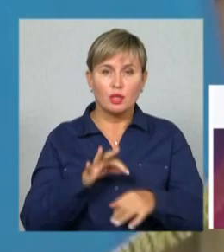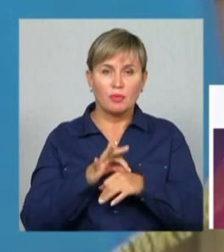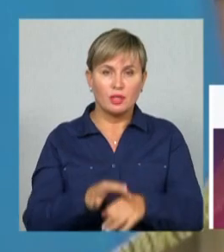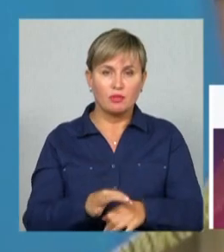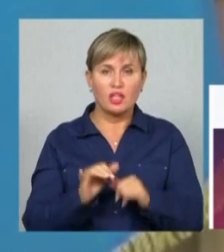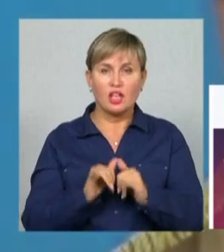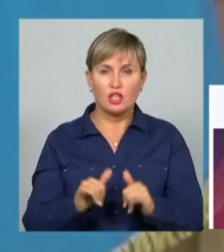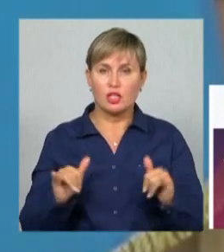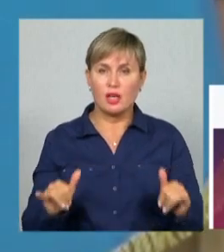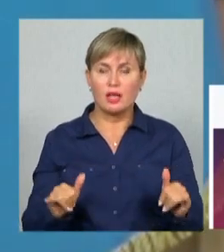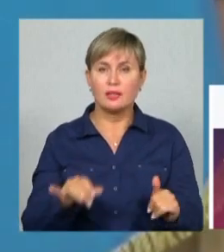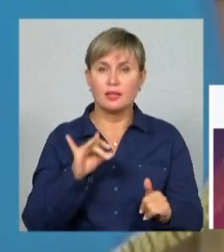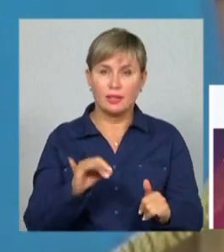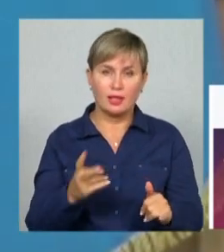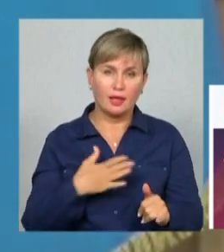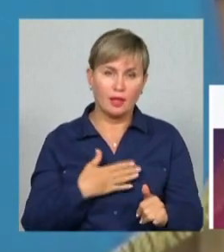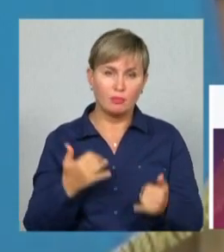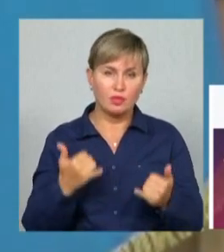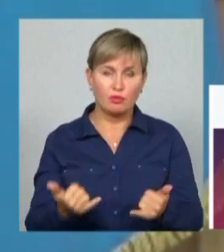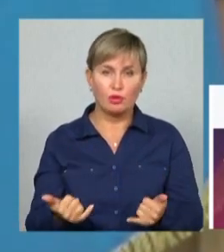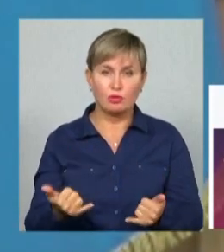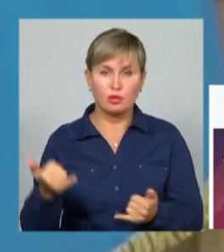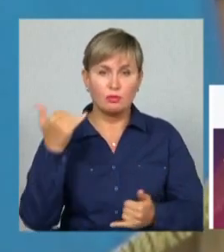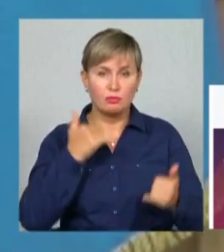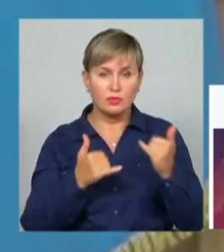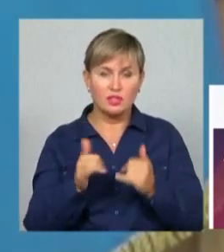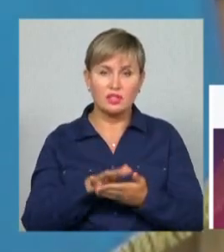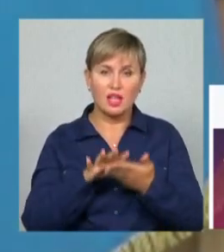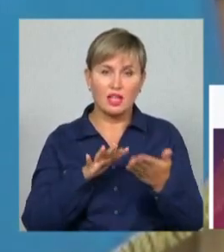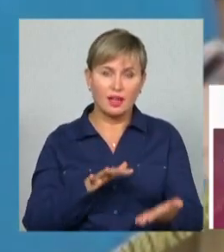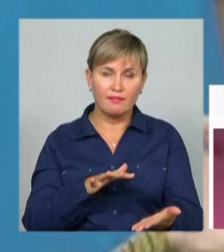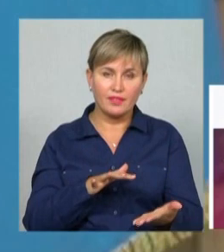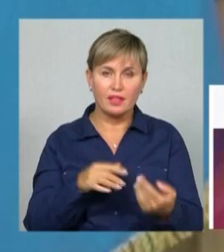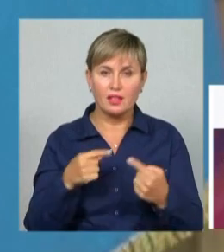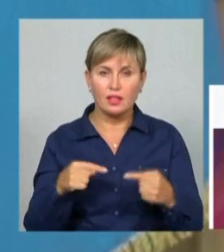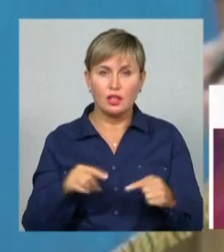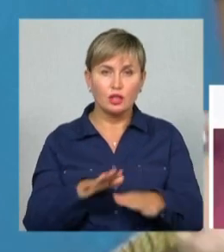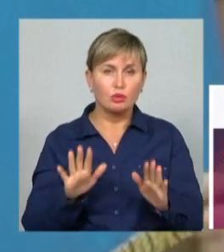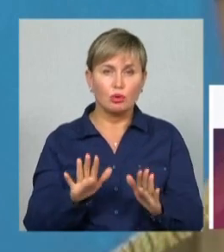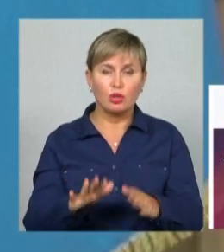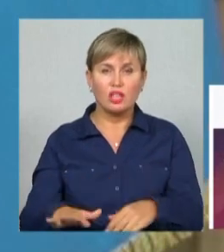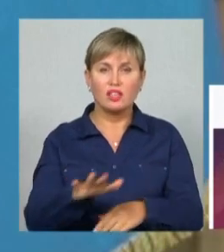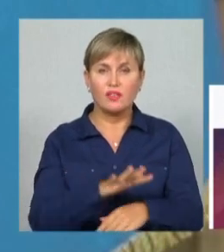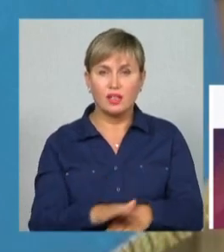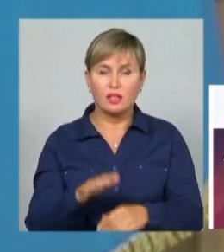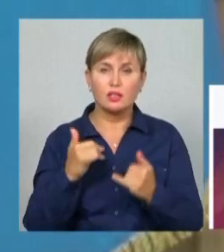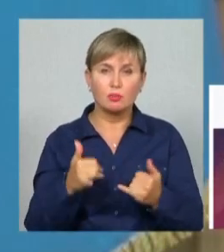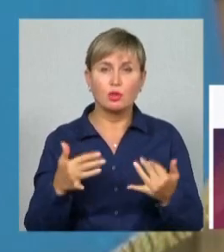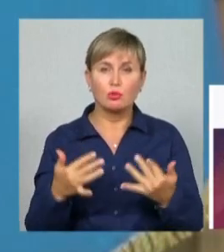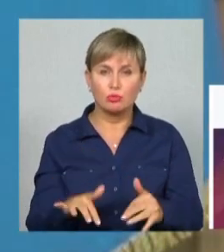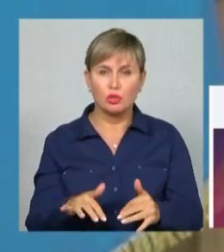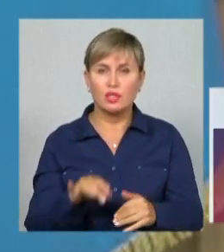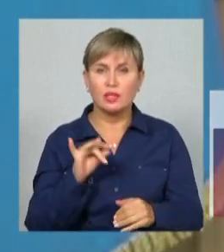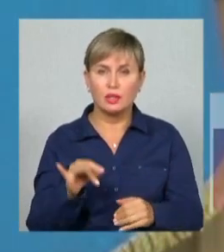продолжать, расширять. И к нам сегодня поступают даже вот заявки не только от дворовых территорий. Теперь уже